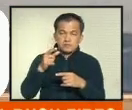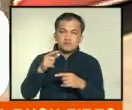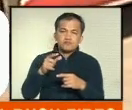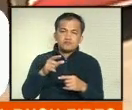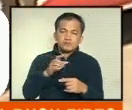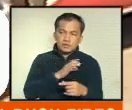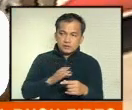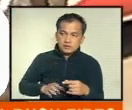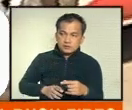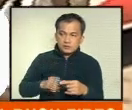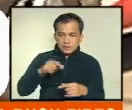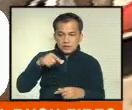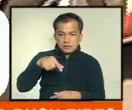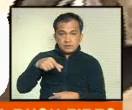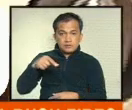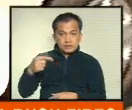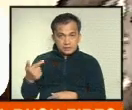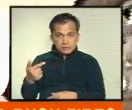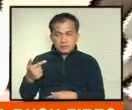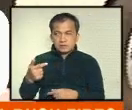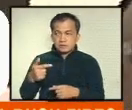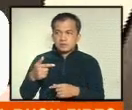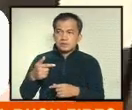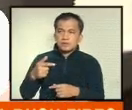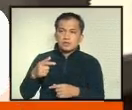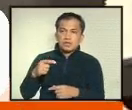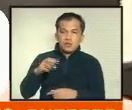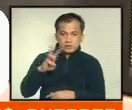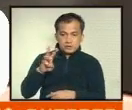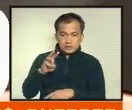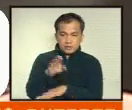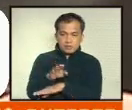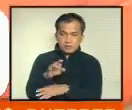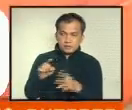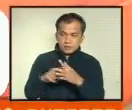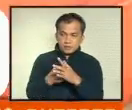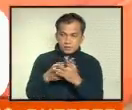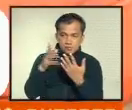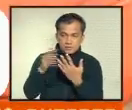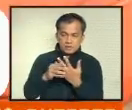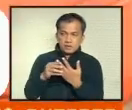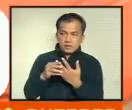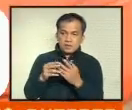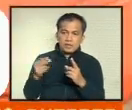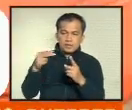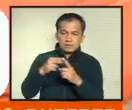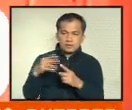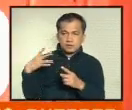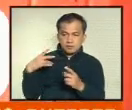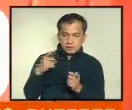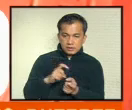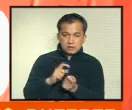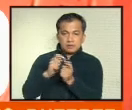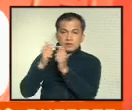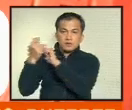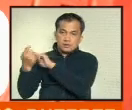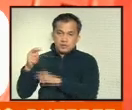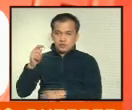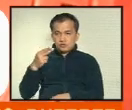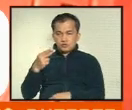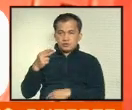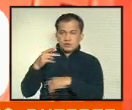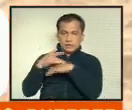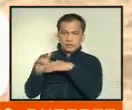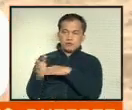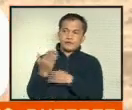Grandstand. Miyerkules ng hapon, inaasahang magsimula ang programa rito hanggang sa inaabangang traslasyon sa Huwebes ng